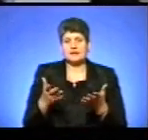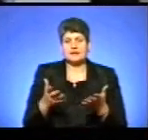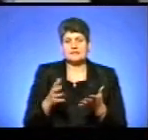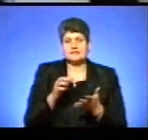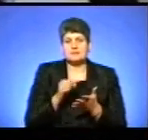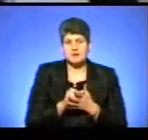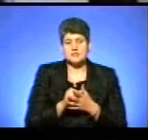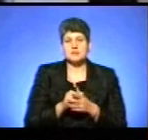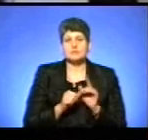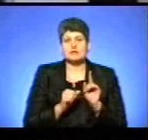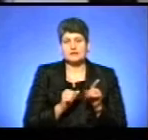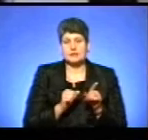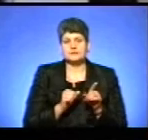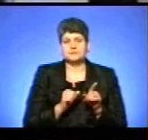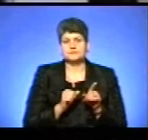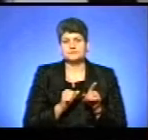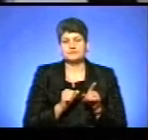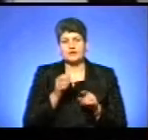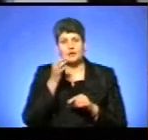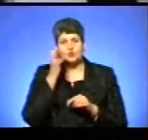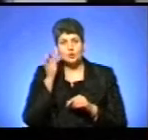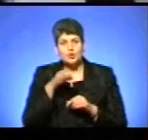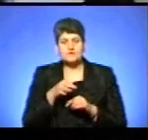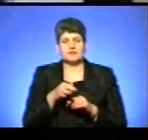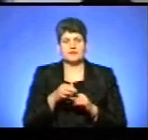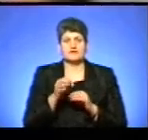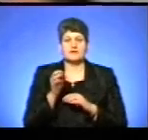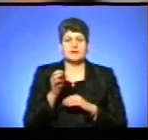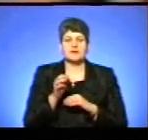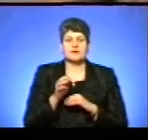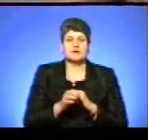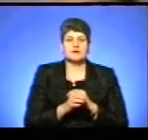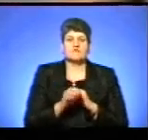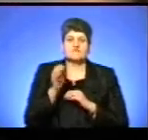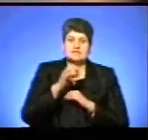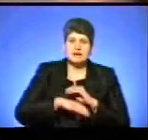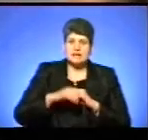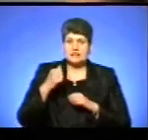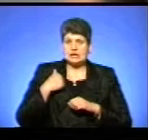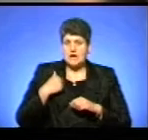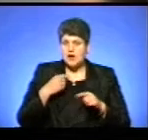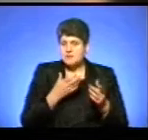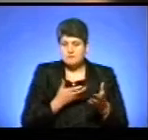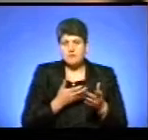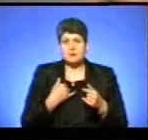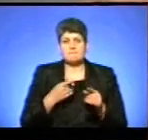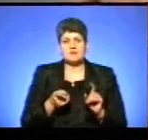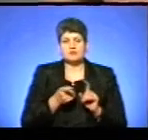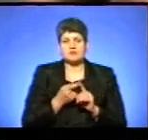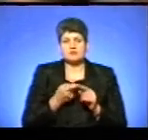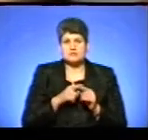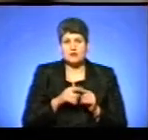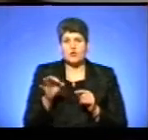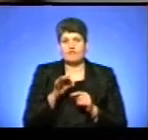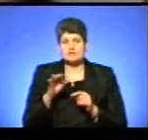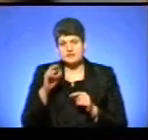таких методиках з досвідом вже західних армій. Ми підключаємося до тих офіційних державних